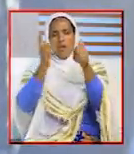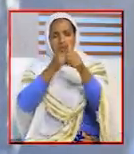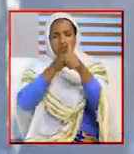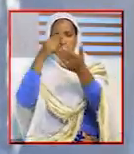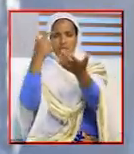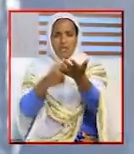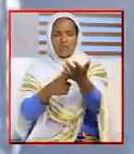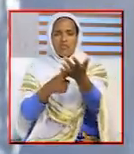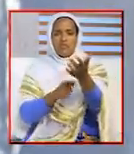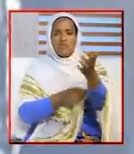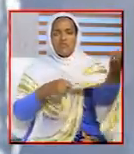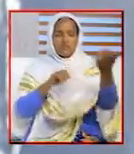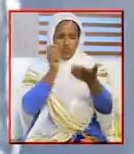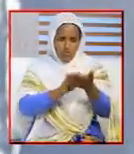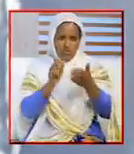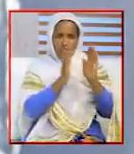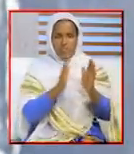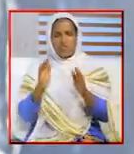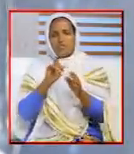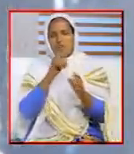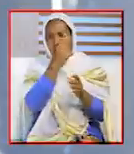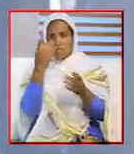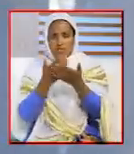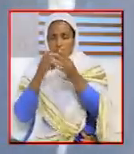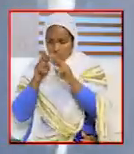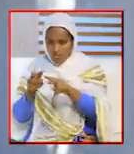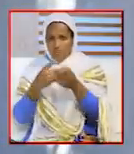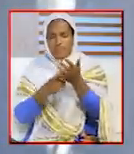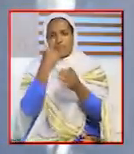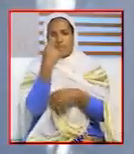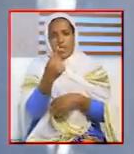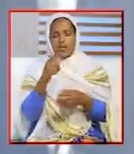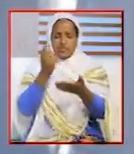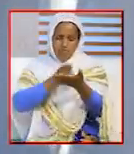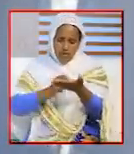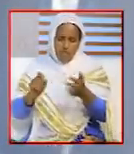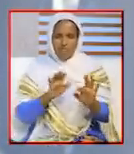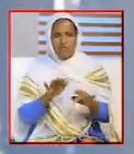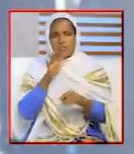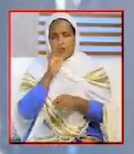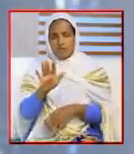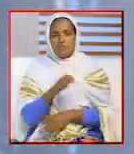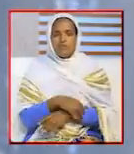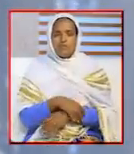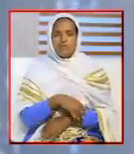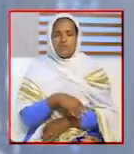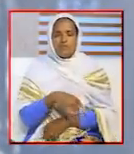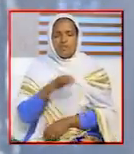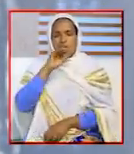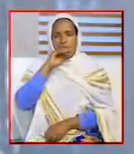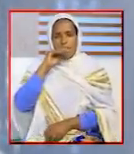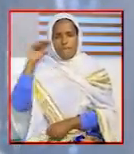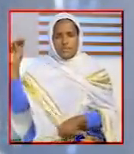አንዲት ይሄንን ጽሑፍ ስለማዘጋጀት እንደው ዝም ብዬ አንዳንድ ነገሮች ስመለከት አንዲት ጸሐፊ እናት